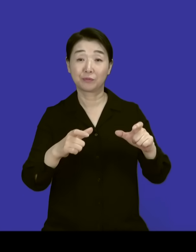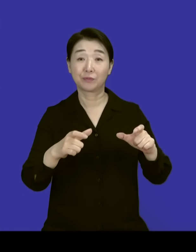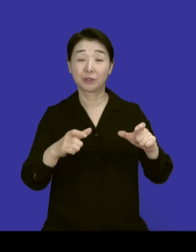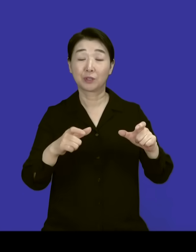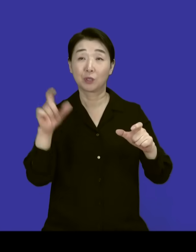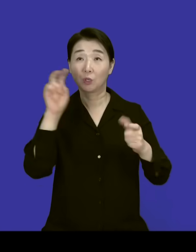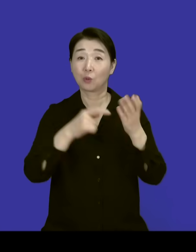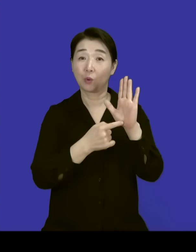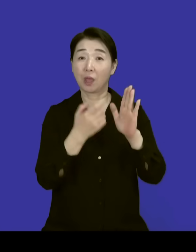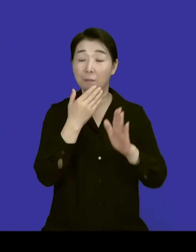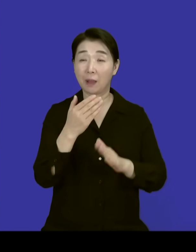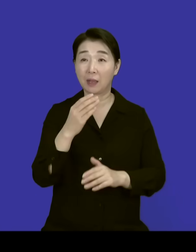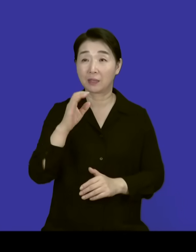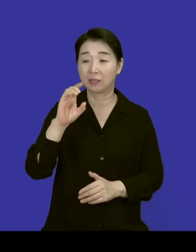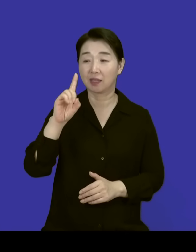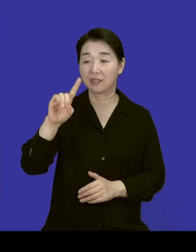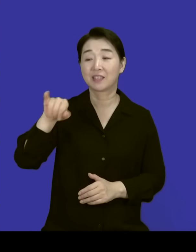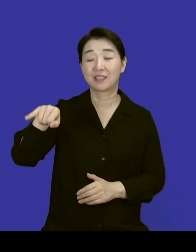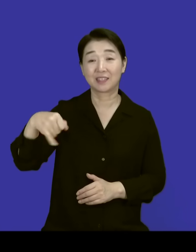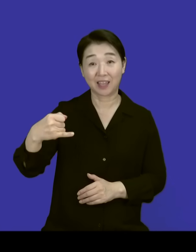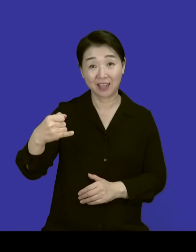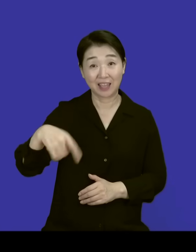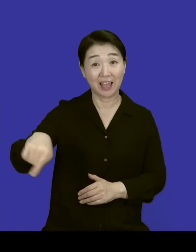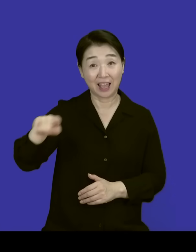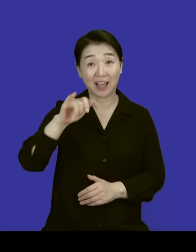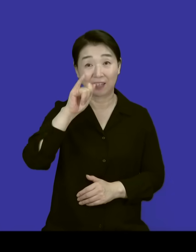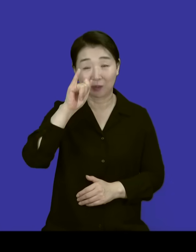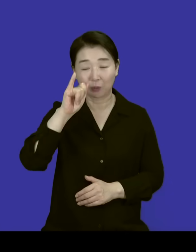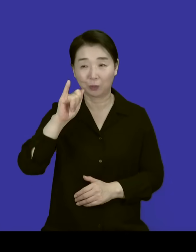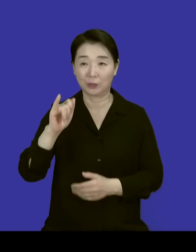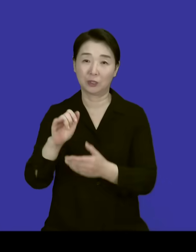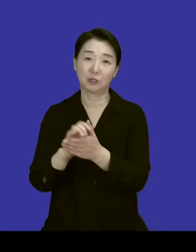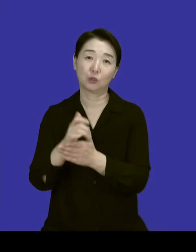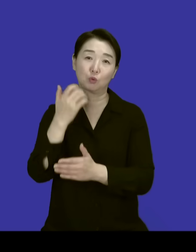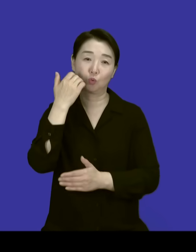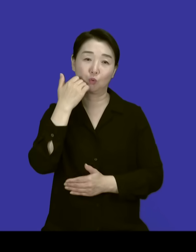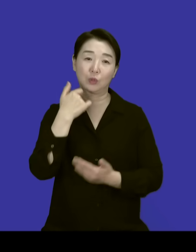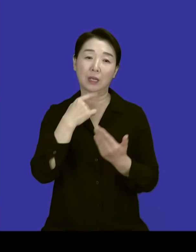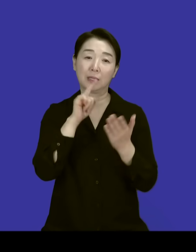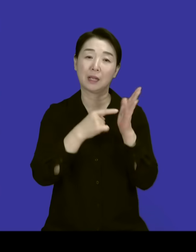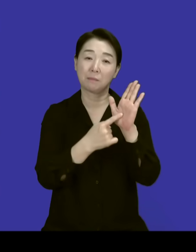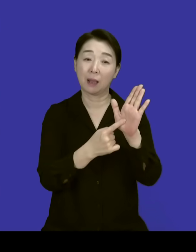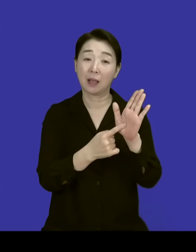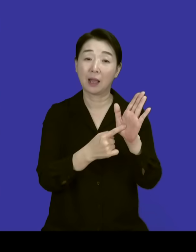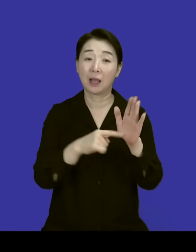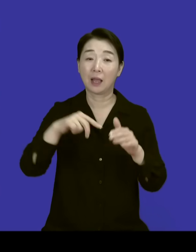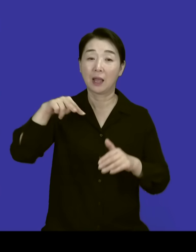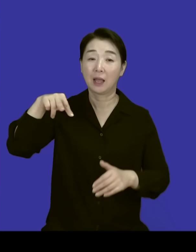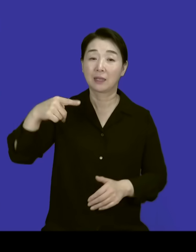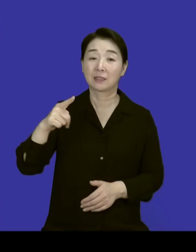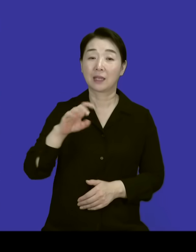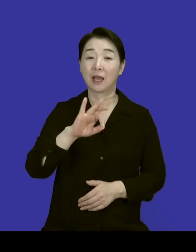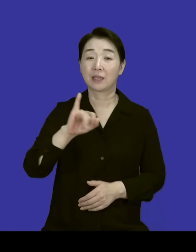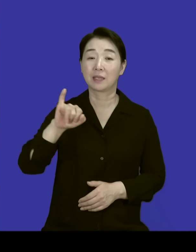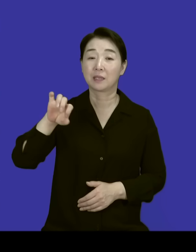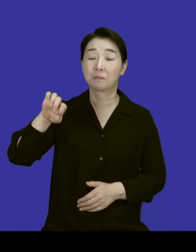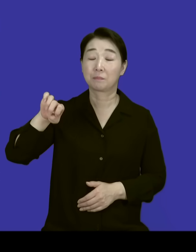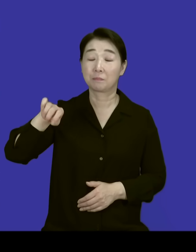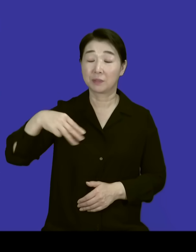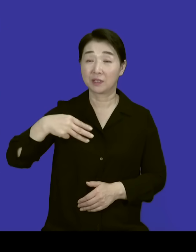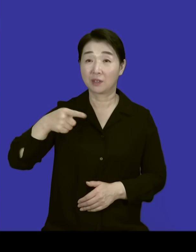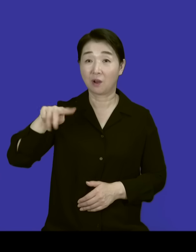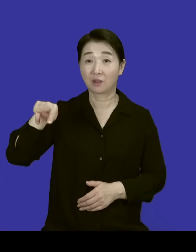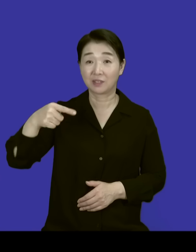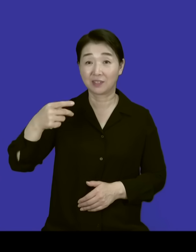하는 동생 이런 친구들이 있었는데 네네. 친구 하나가 틀었던 음악이 사이프러스래요. 방송에서도 많이 얘기했는데 이 네네.